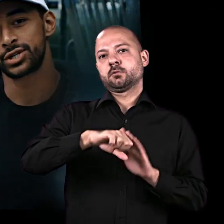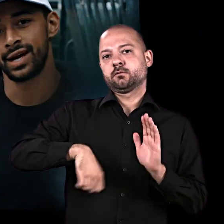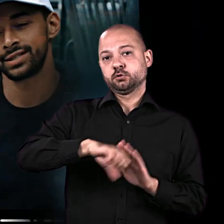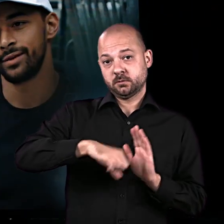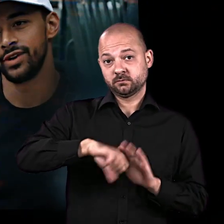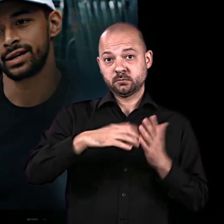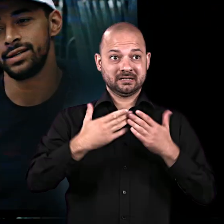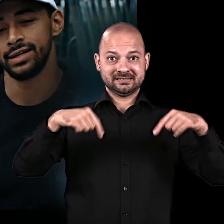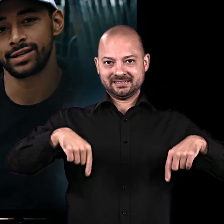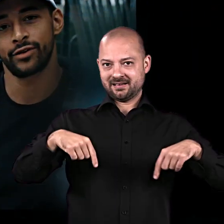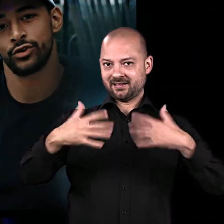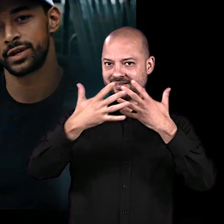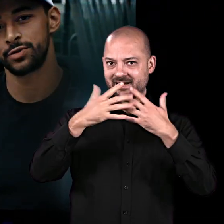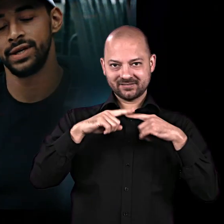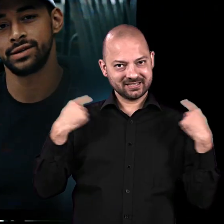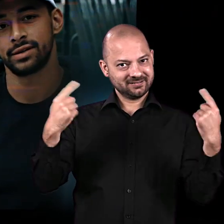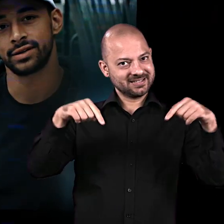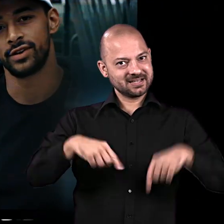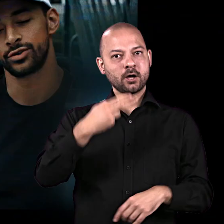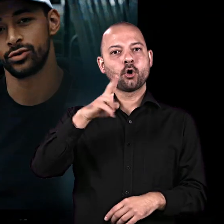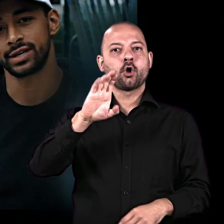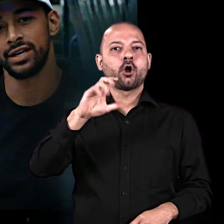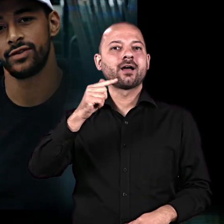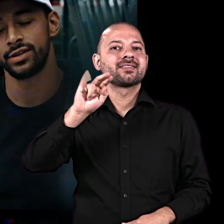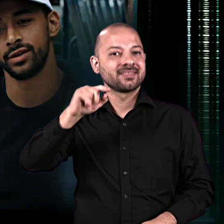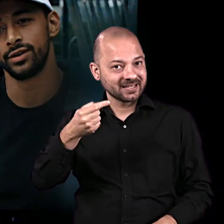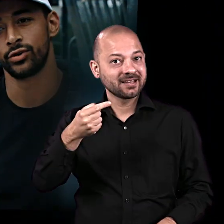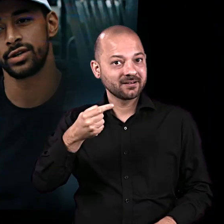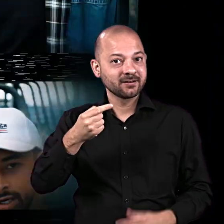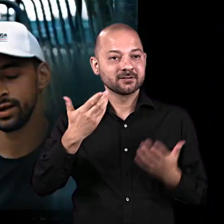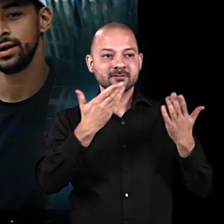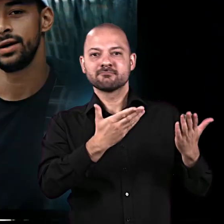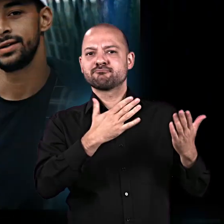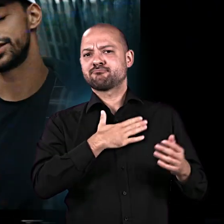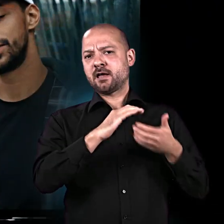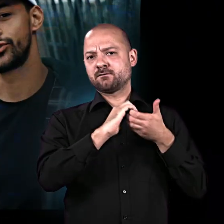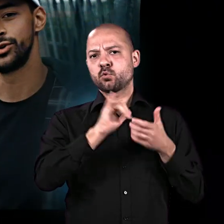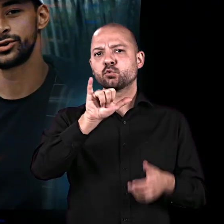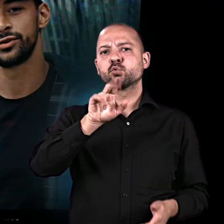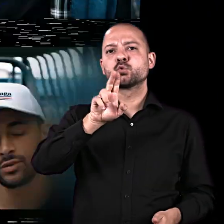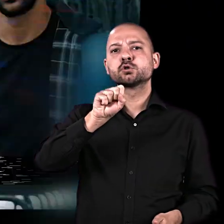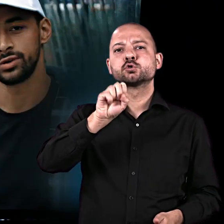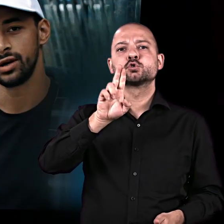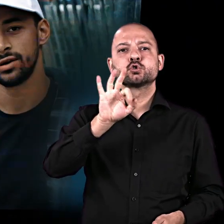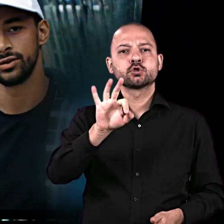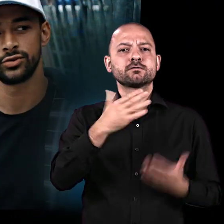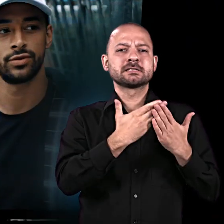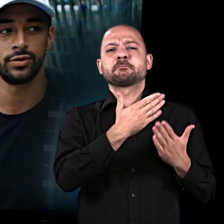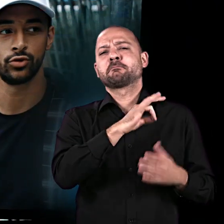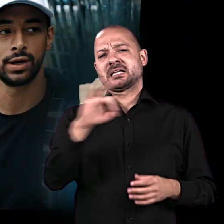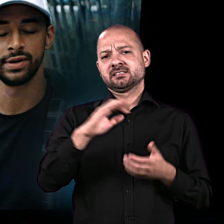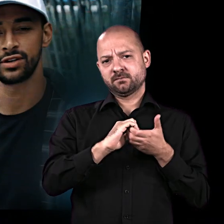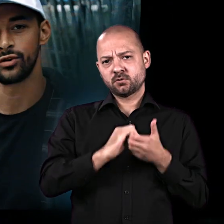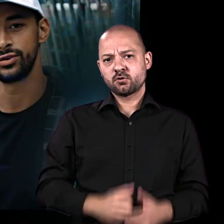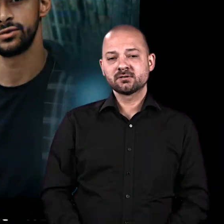in der Kaluzikstraße, haben wir eigentlich jeden Tag Fußball gespielt, das war so unser Käfig in Hochdingen. Das ist mein Freund Yusuf und ja, also